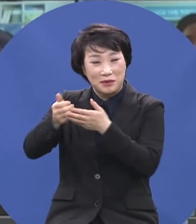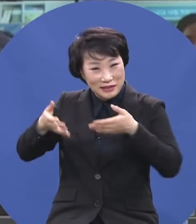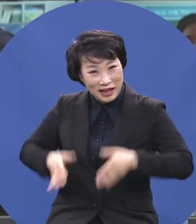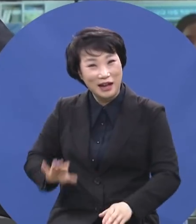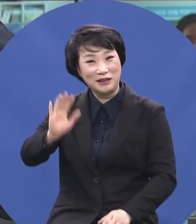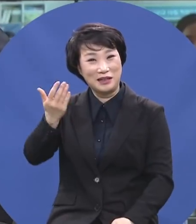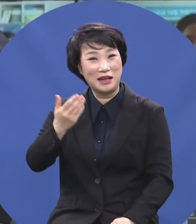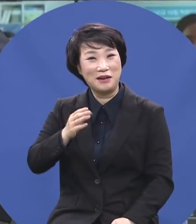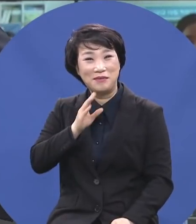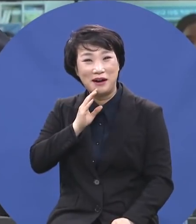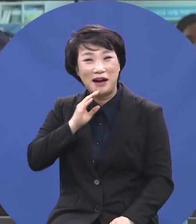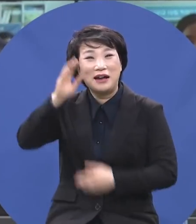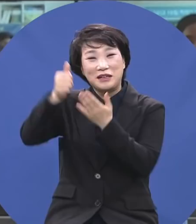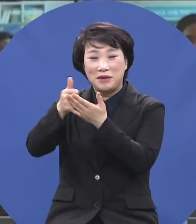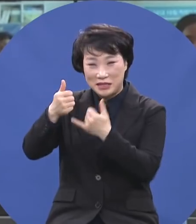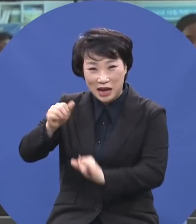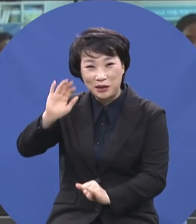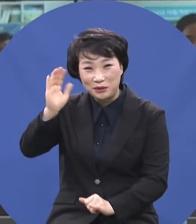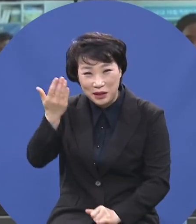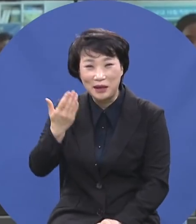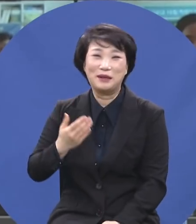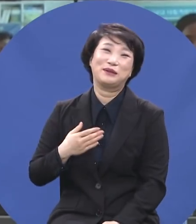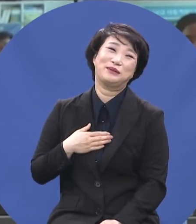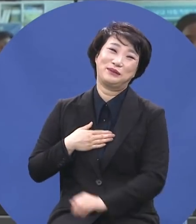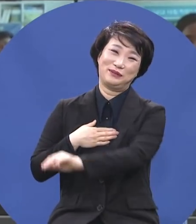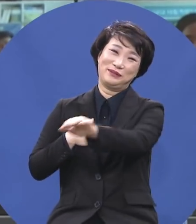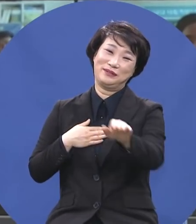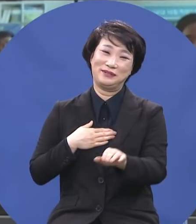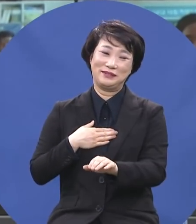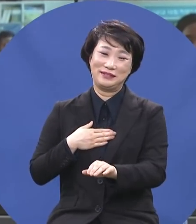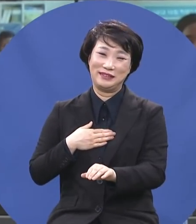성령으로 난 자, 하나님의 자녀가 되었으니